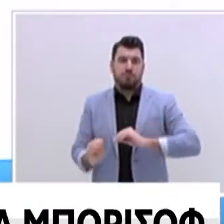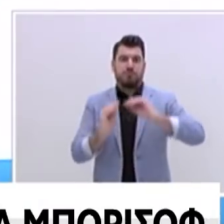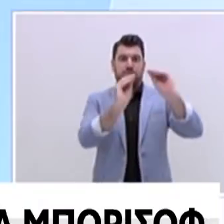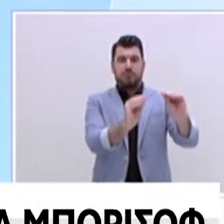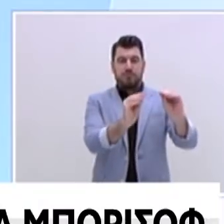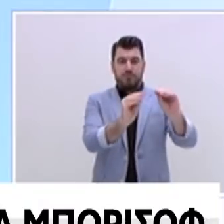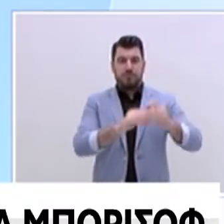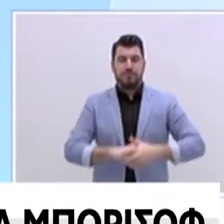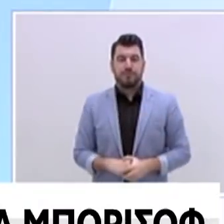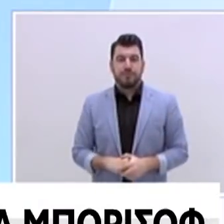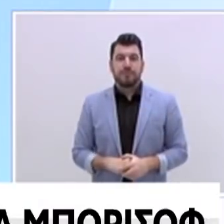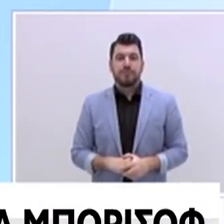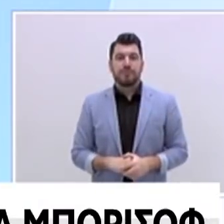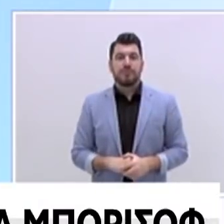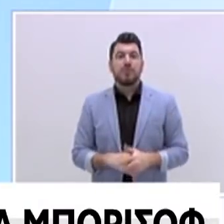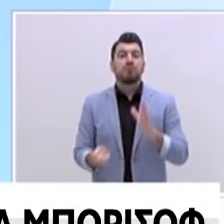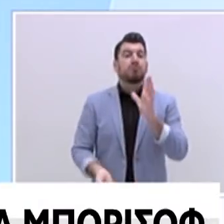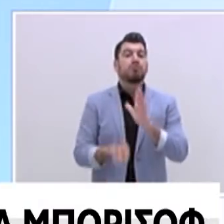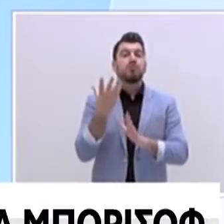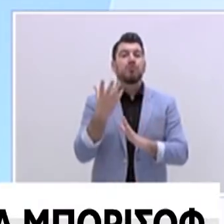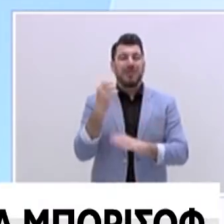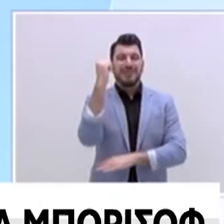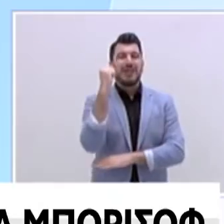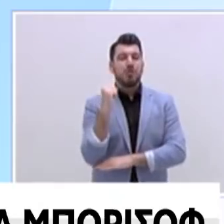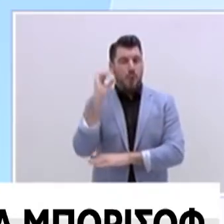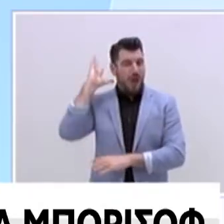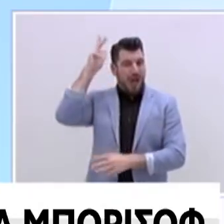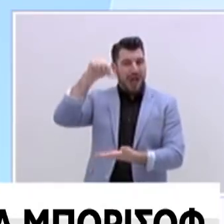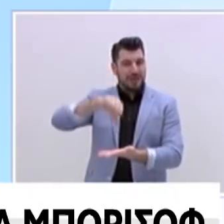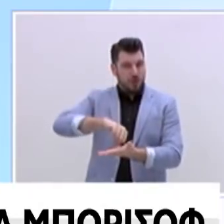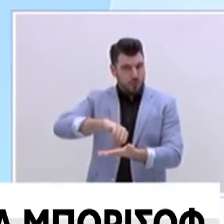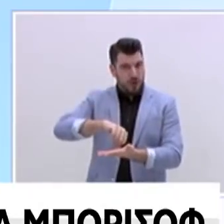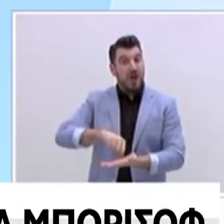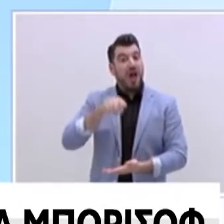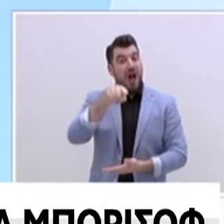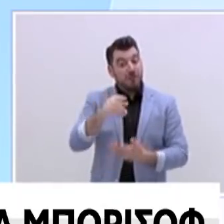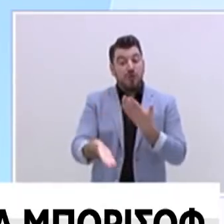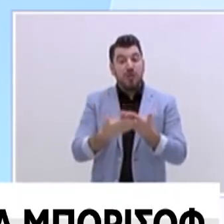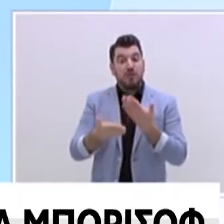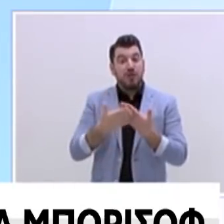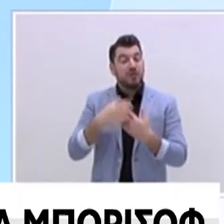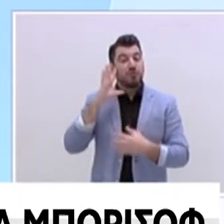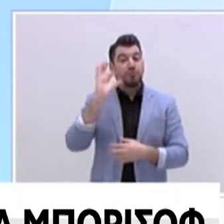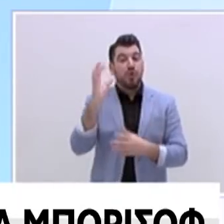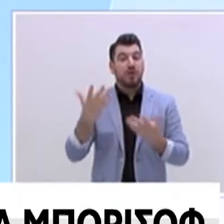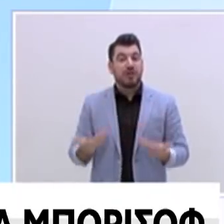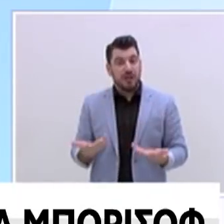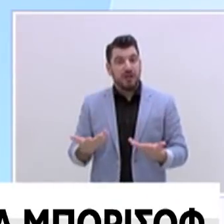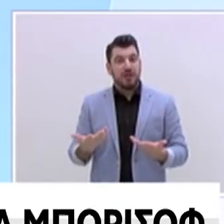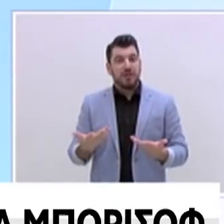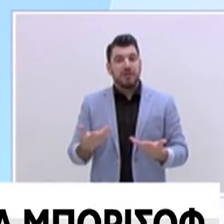η χωροθέτηση του νέου σταθμού στην Αλεξανδρούπολη θα ενισχύσει τον γεωπολιτικό της